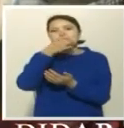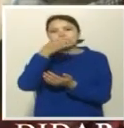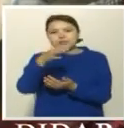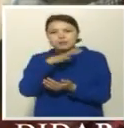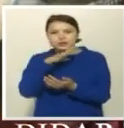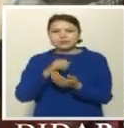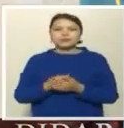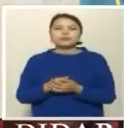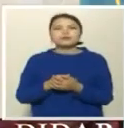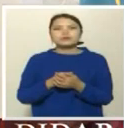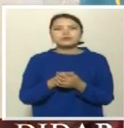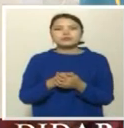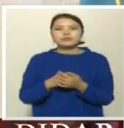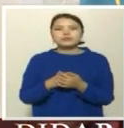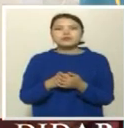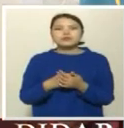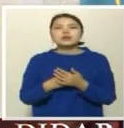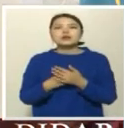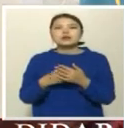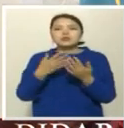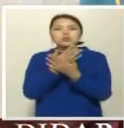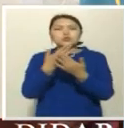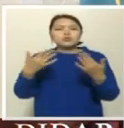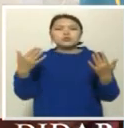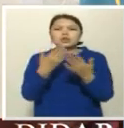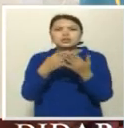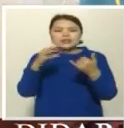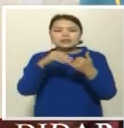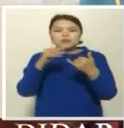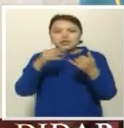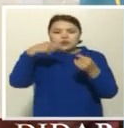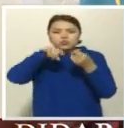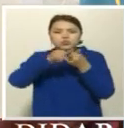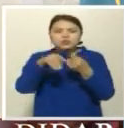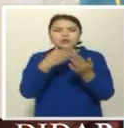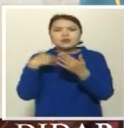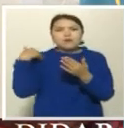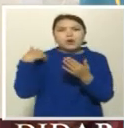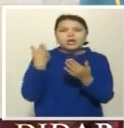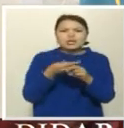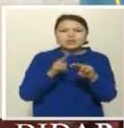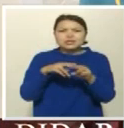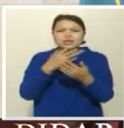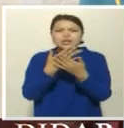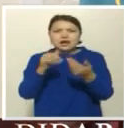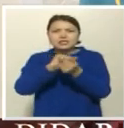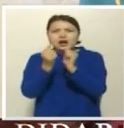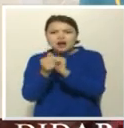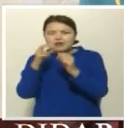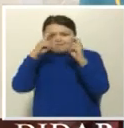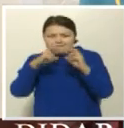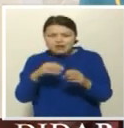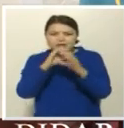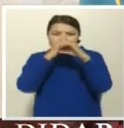құттықтады. Жаңа жер қыртысында жатқан пайдалы қазбаларды алу бұл бүгінгі күннің және